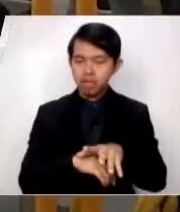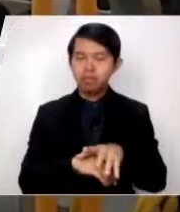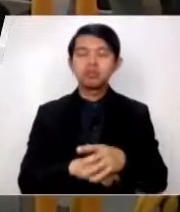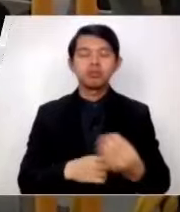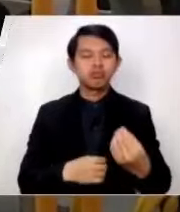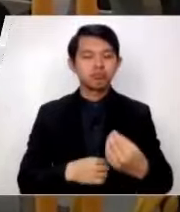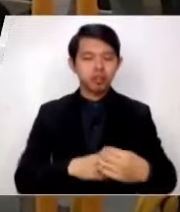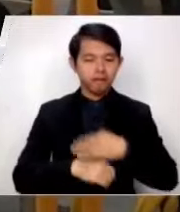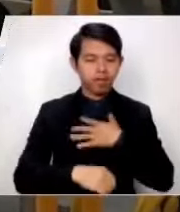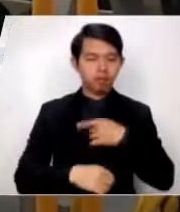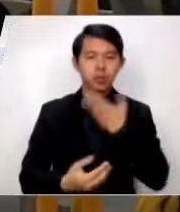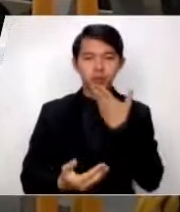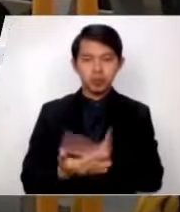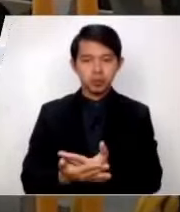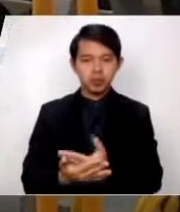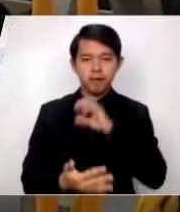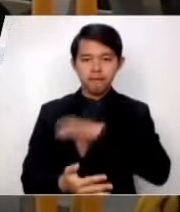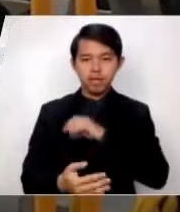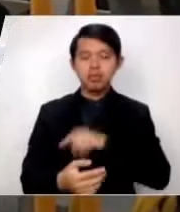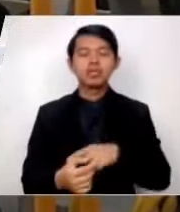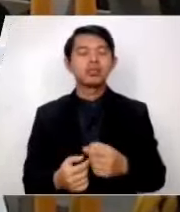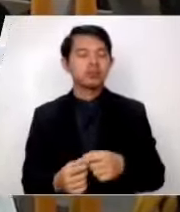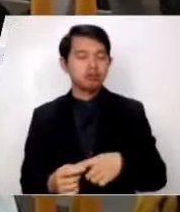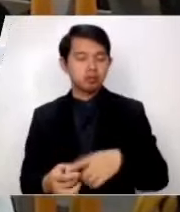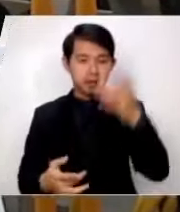ng age-related diseases like